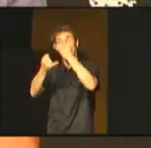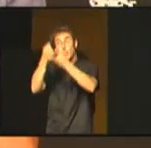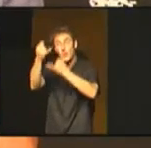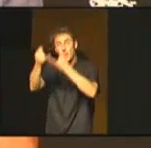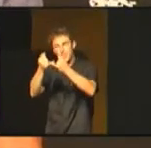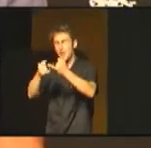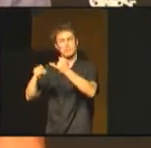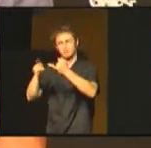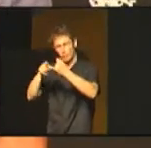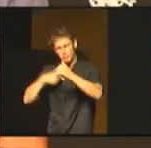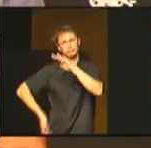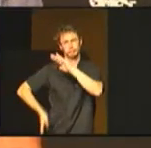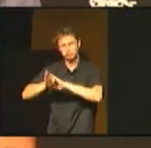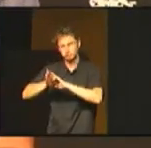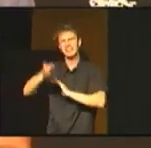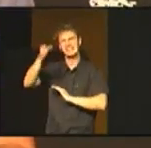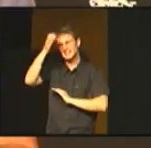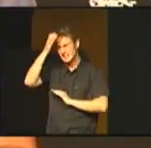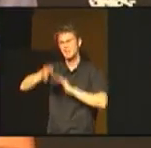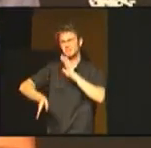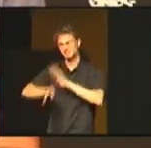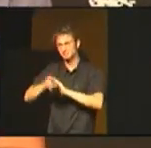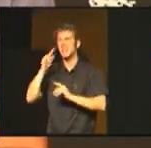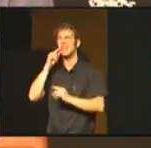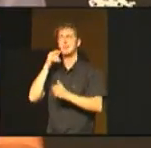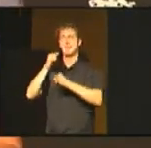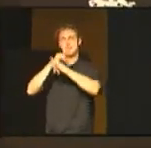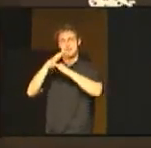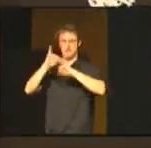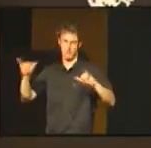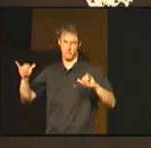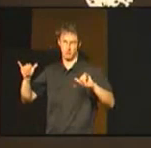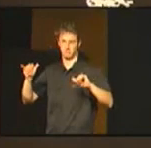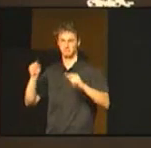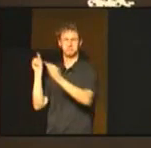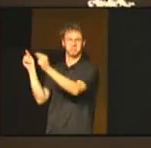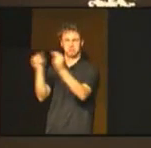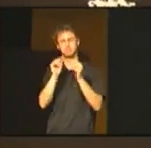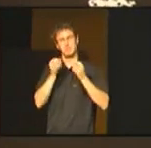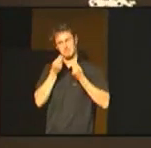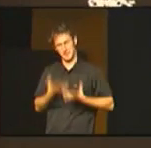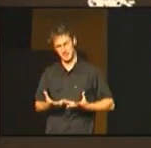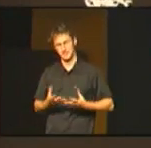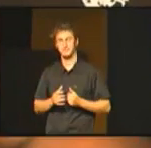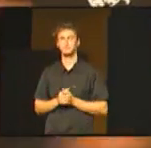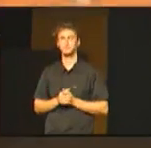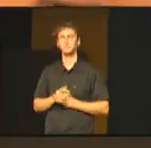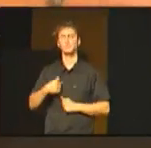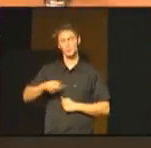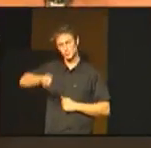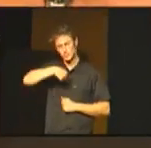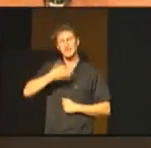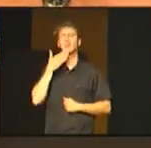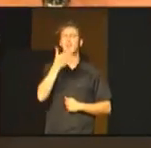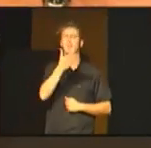manera intel·ligent, raonable i raonada. És una manera de dir que volem la plena